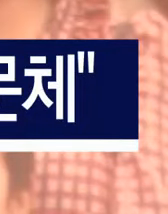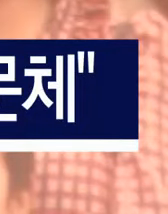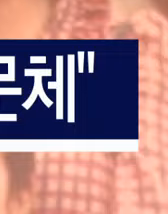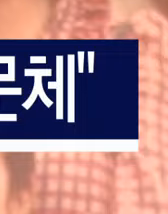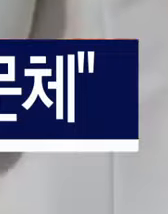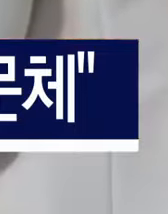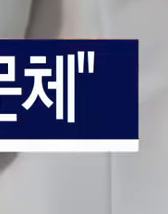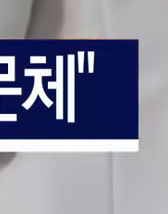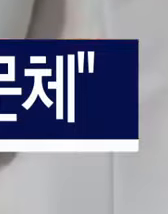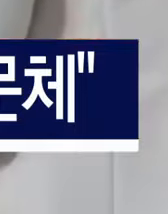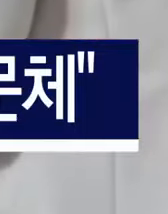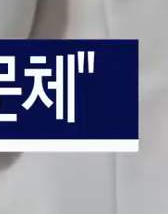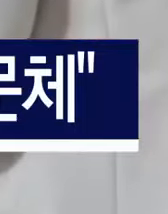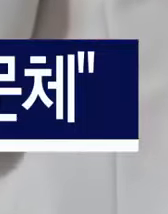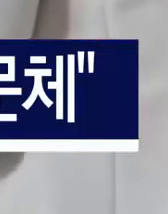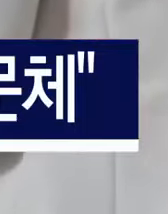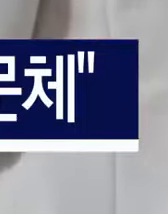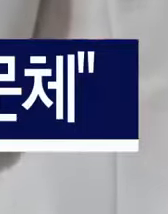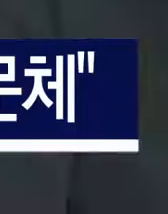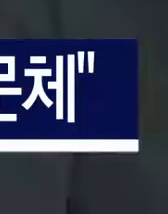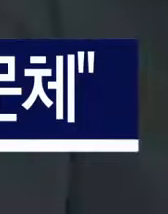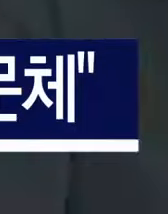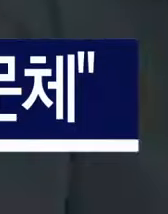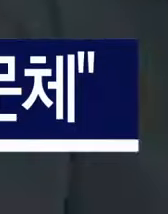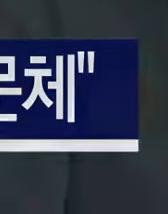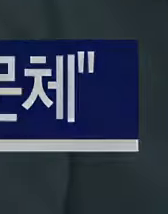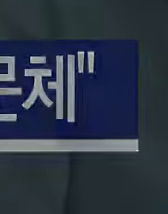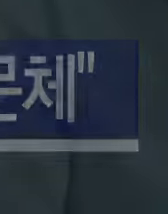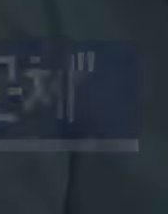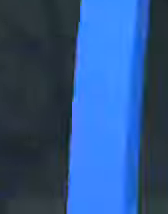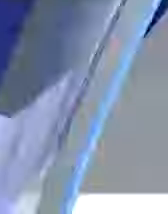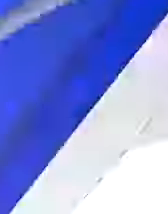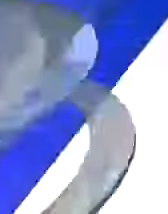딸이 시적이고 환상적인 문체를 가졌다고